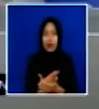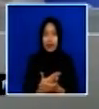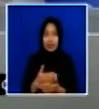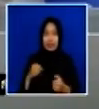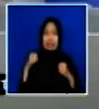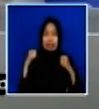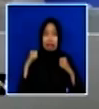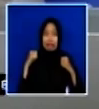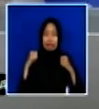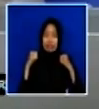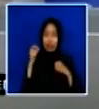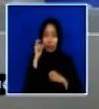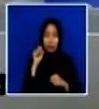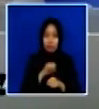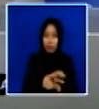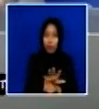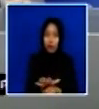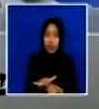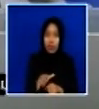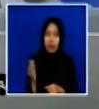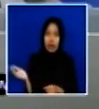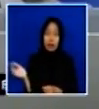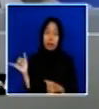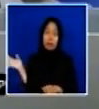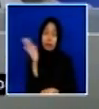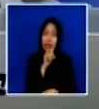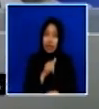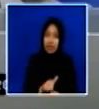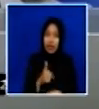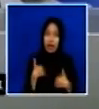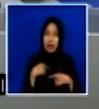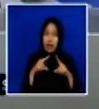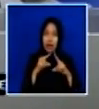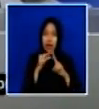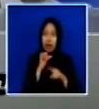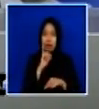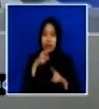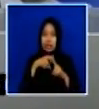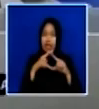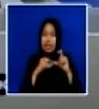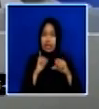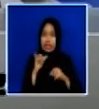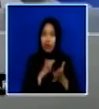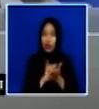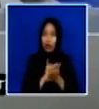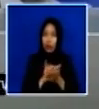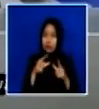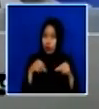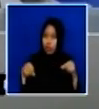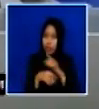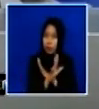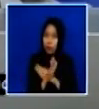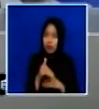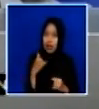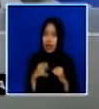terdepan dalam perang melawan coffee 19 free dari ini juga dapat akses Melalui aplikasi klik every dan juga YouTube kami di TVRI Jawa Timur Akhirnya